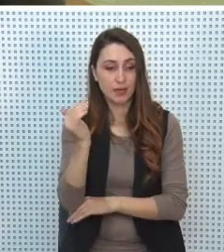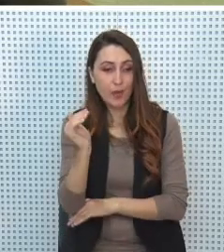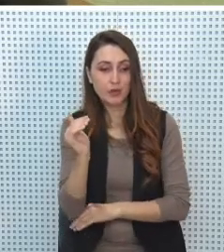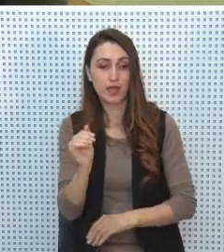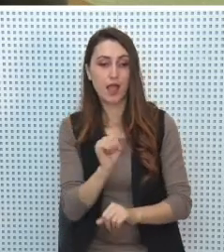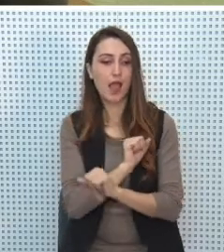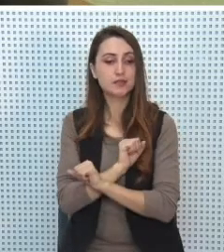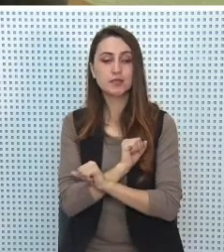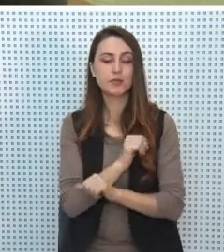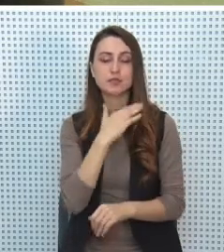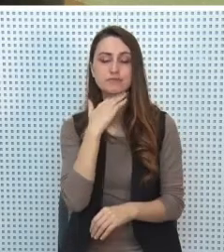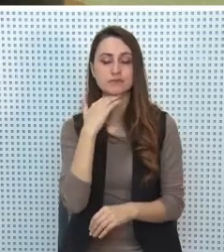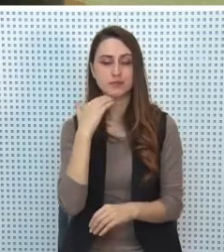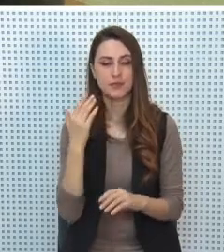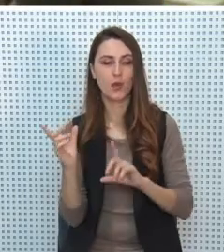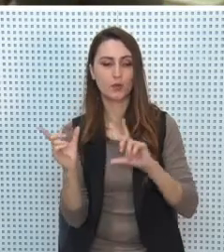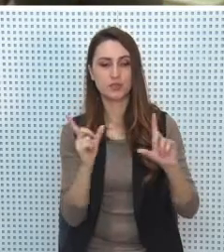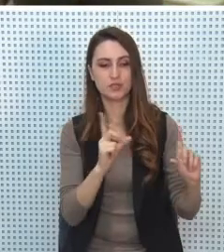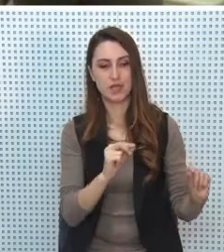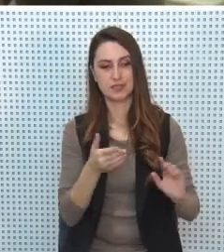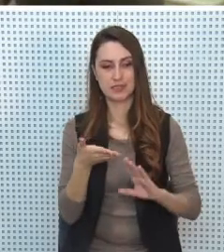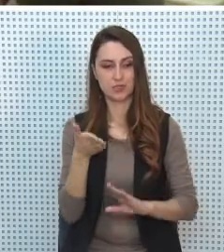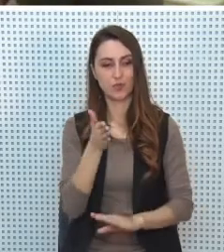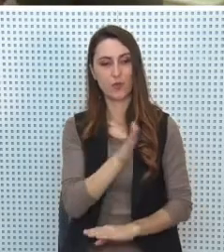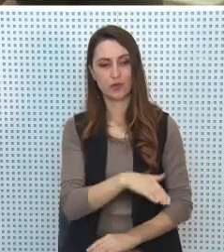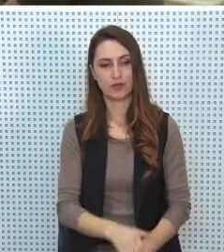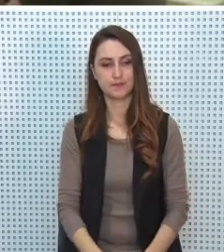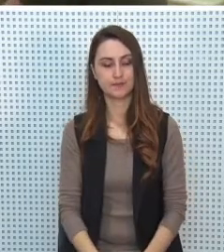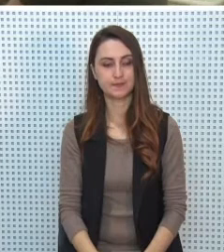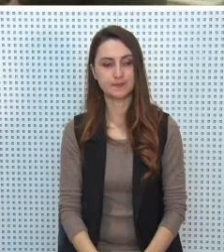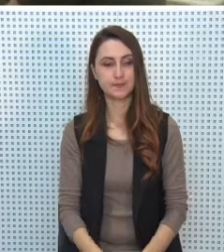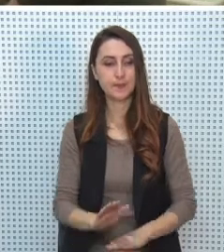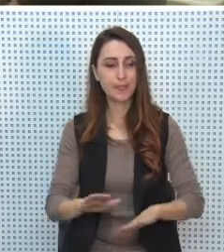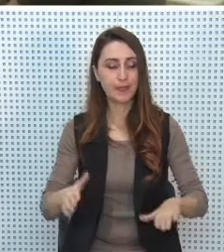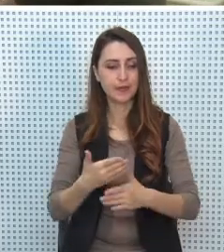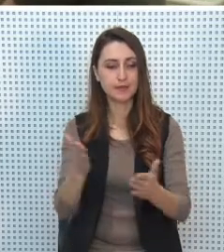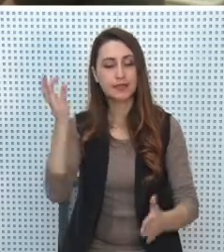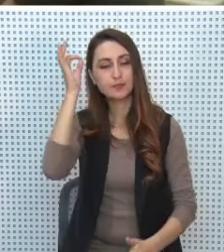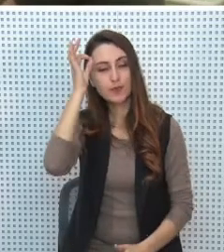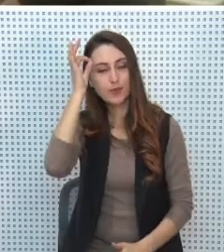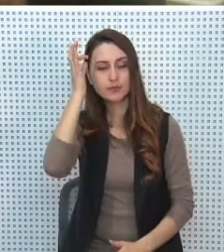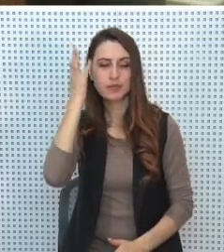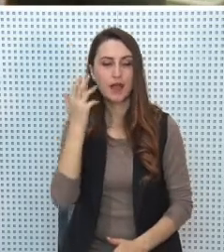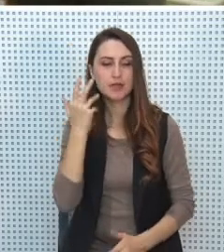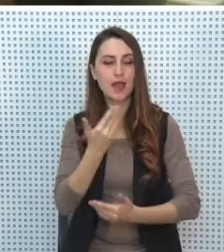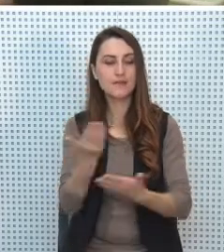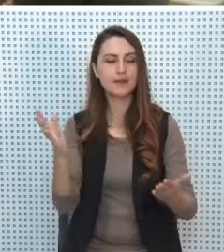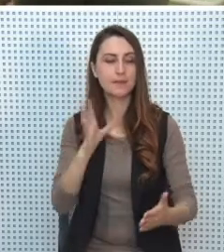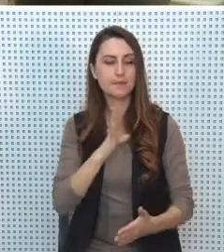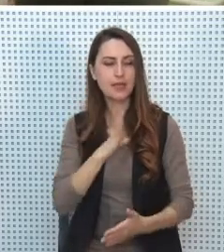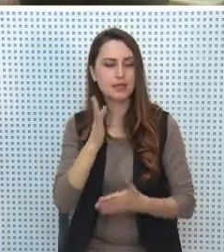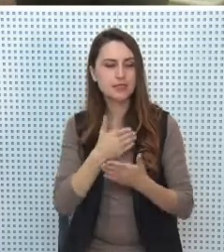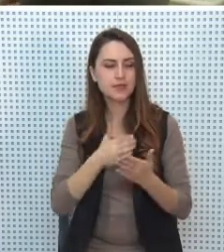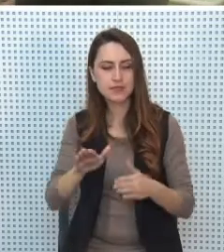не хотят уезжать из школы. Ребята, вы помните, когда вы были совсем еще маленькими, как вы пришли в